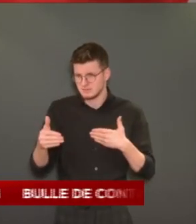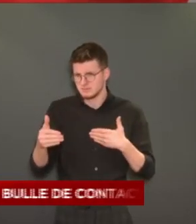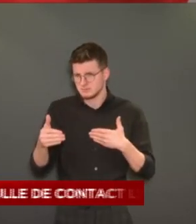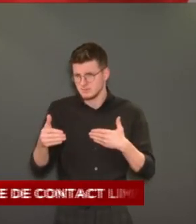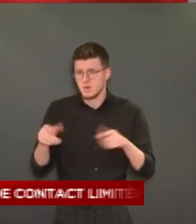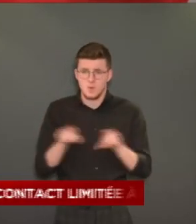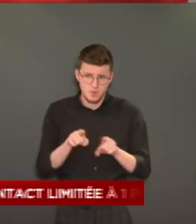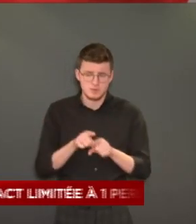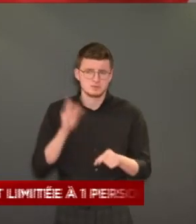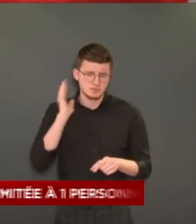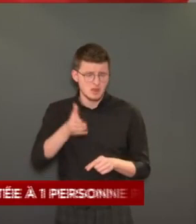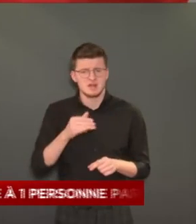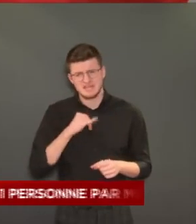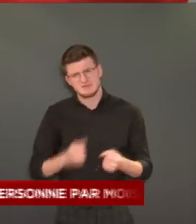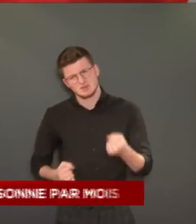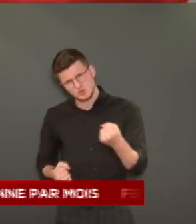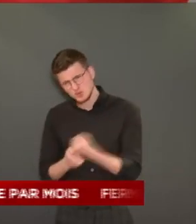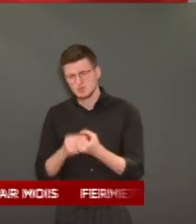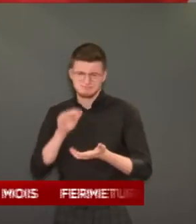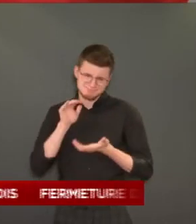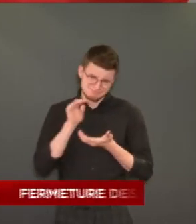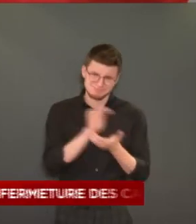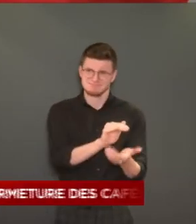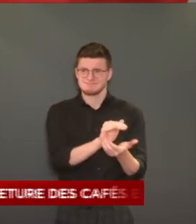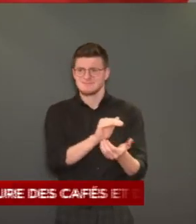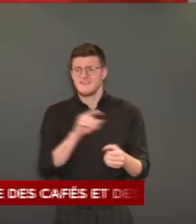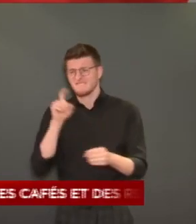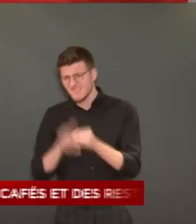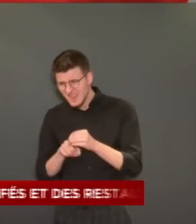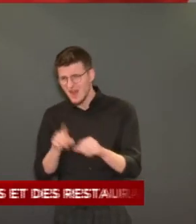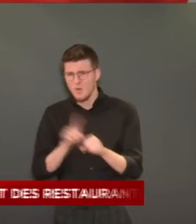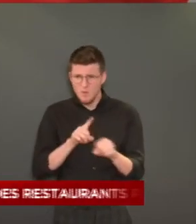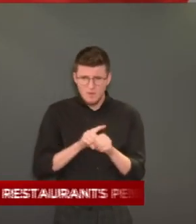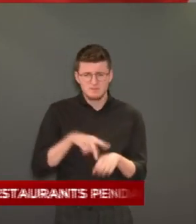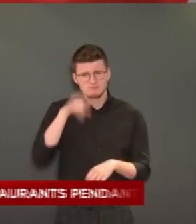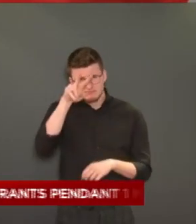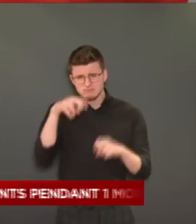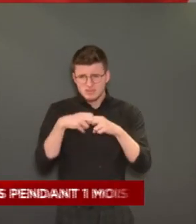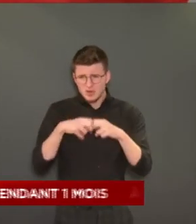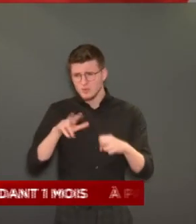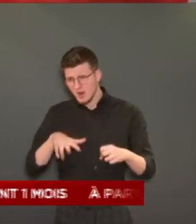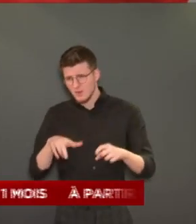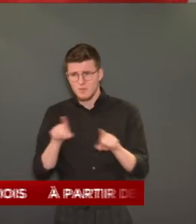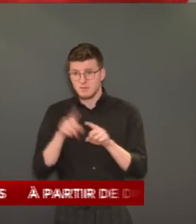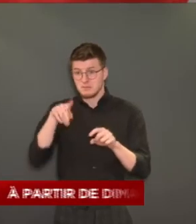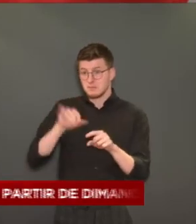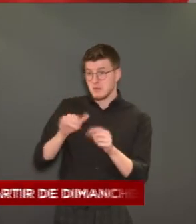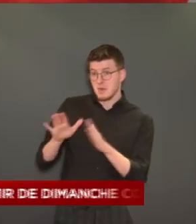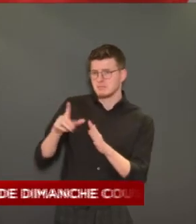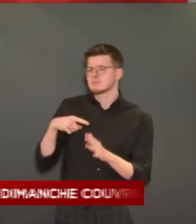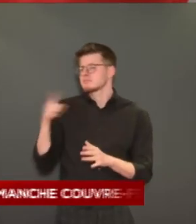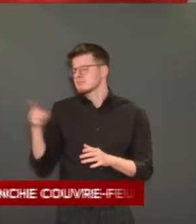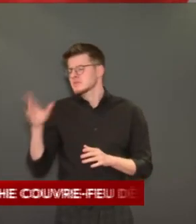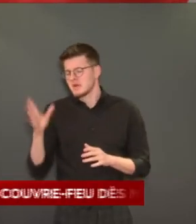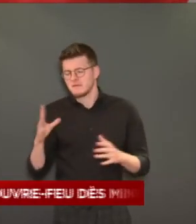Nous prévoirons des mesures de soutien considérables. Au niveau fédéral, les entités fédérées aussi, mais là ce n'est pas à moi d'en